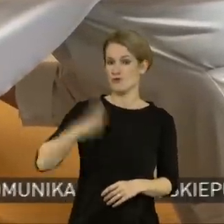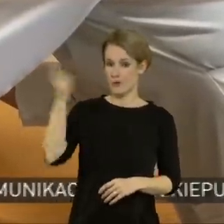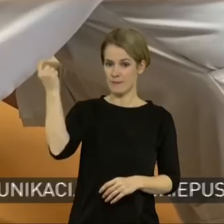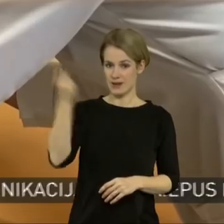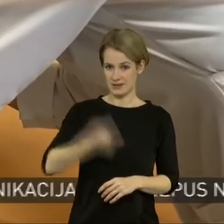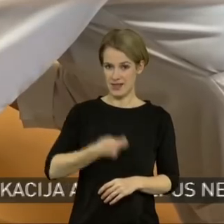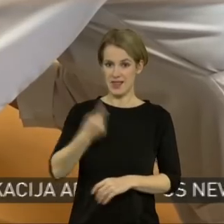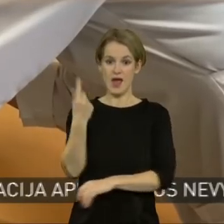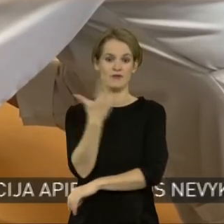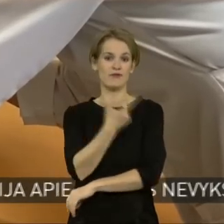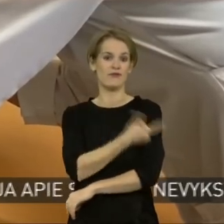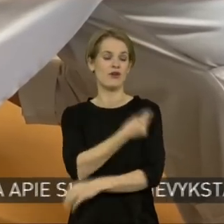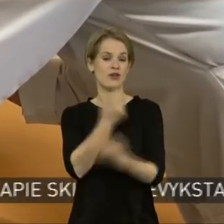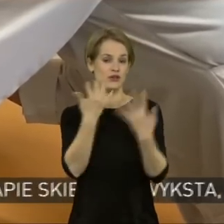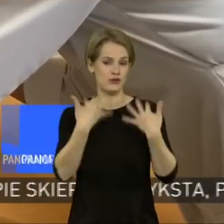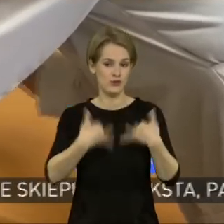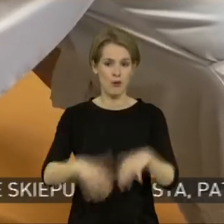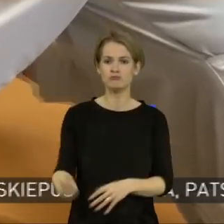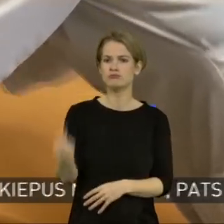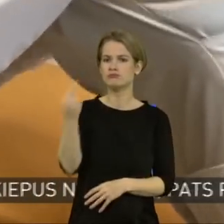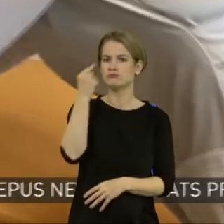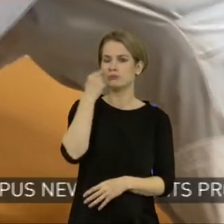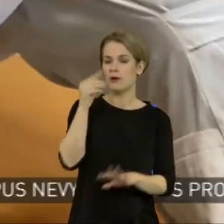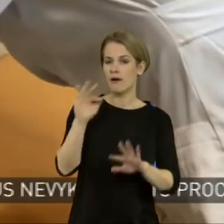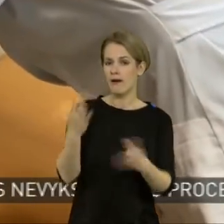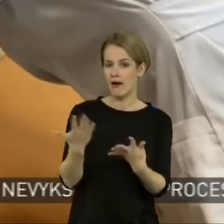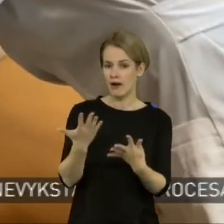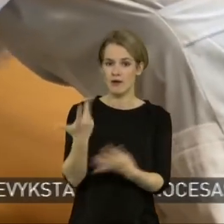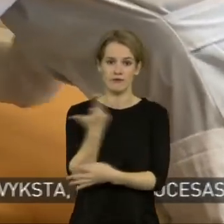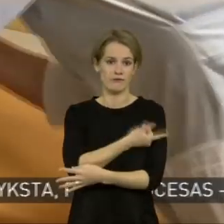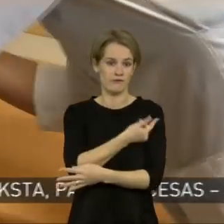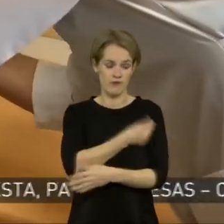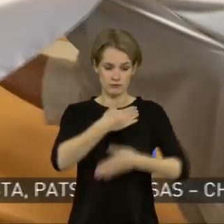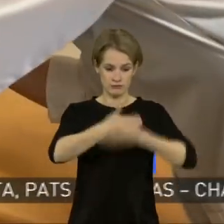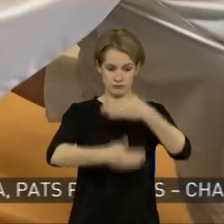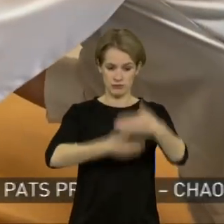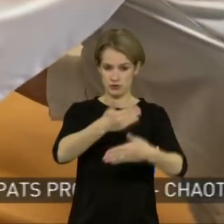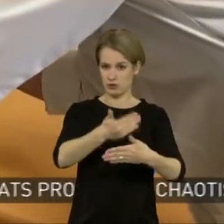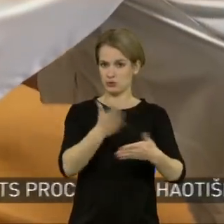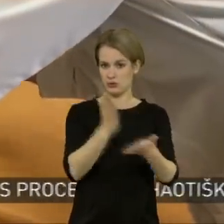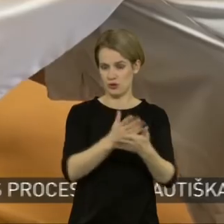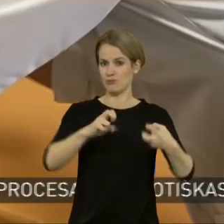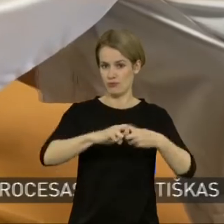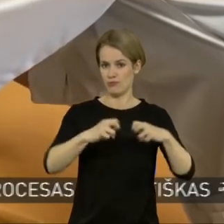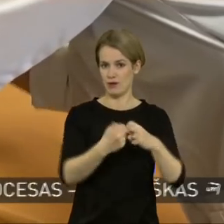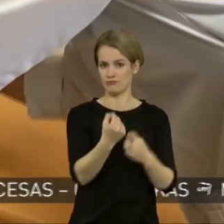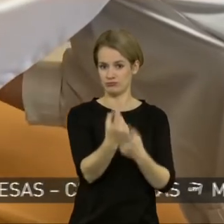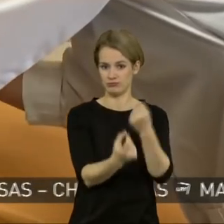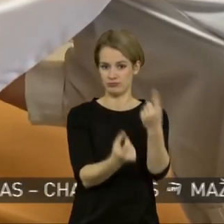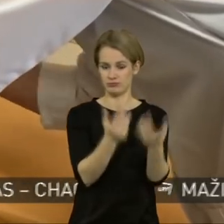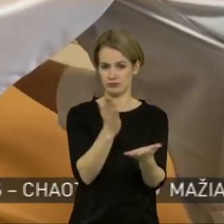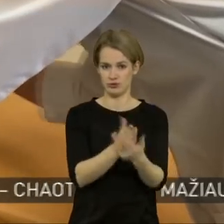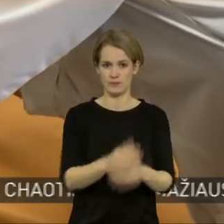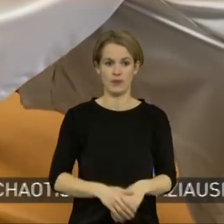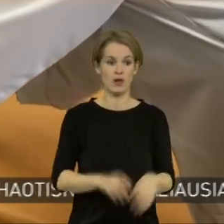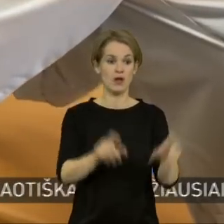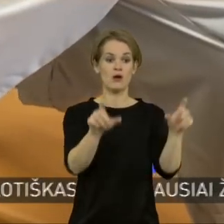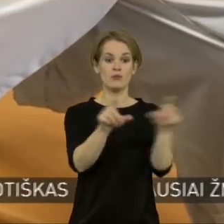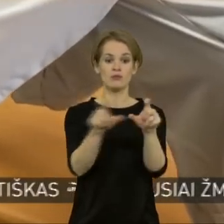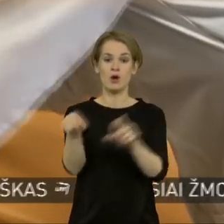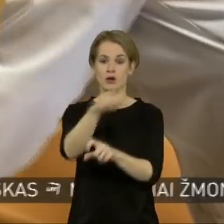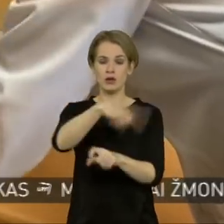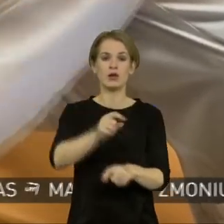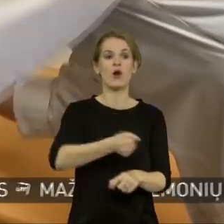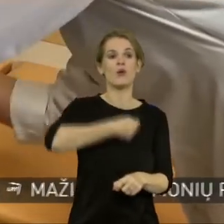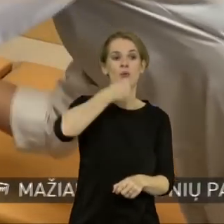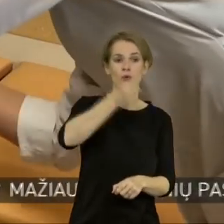Grybauskaitė, sako, pamačiusi ir skiepijimo sistemos spragų. Visai nepajuta. Anot Grybauskaitės, vienose įstaigose dar skiepijami vyriausiai seniorai,